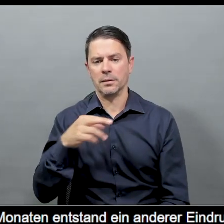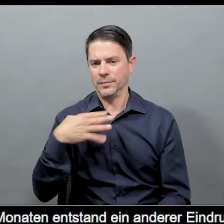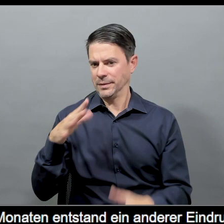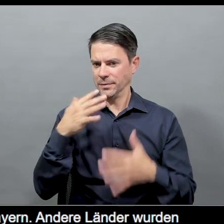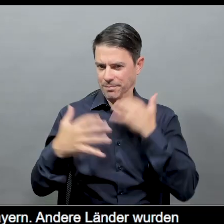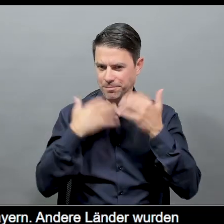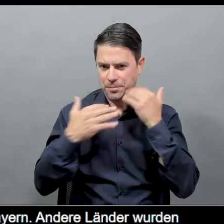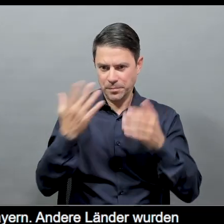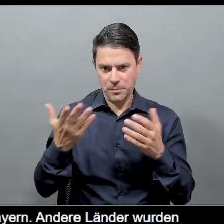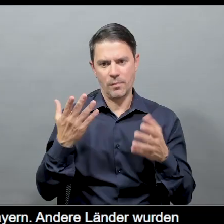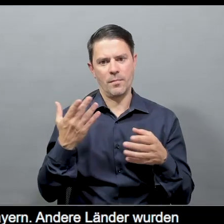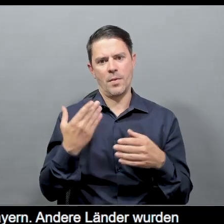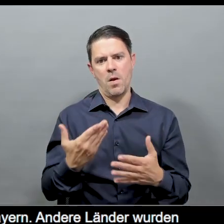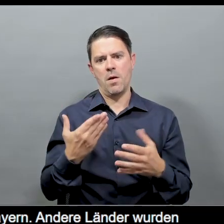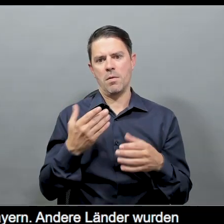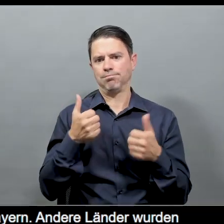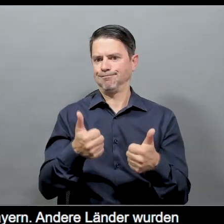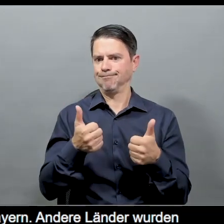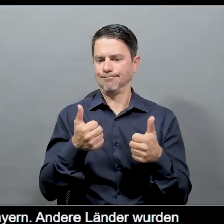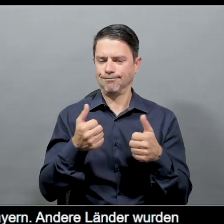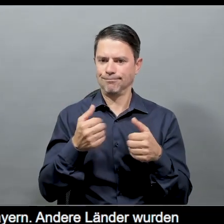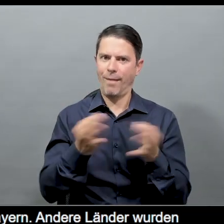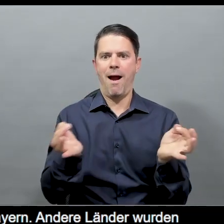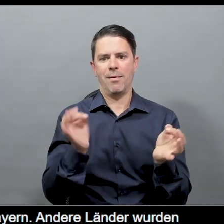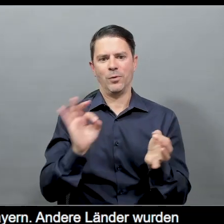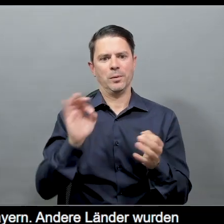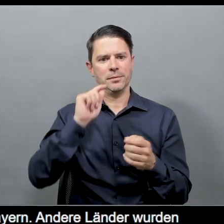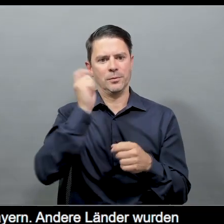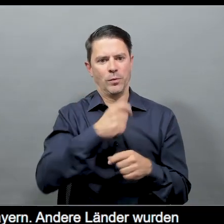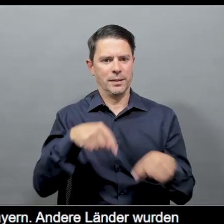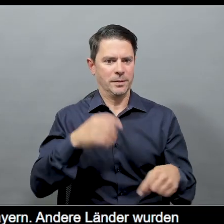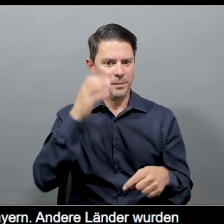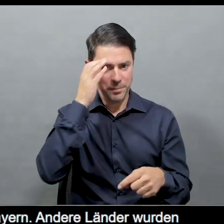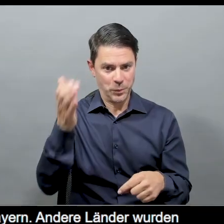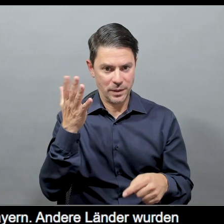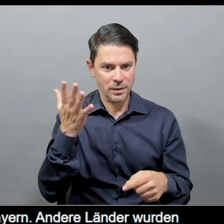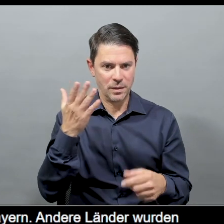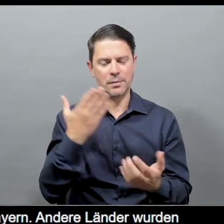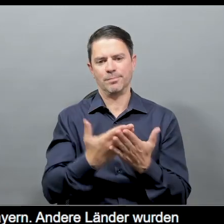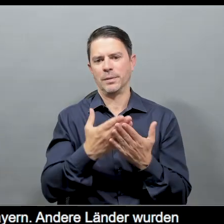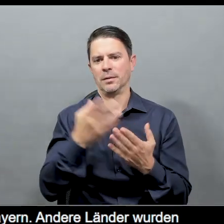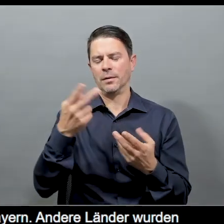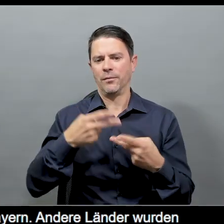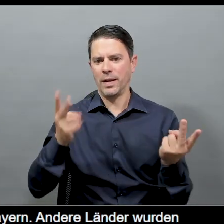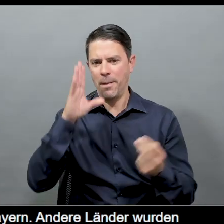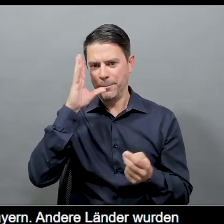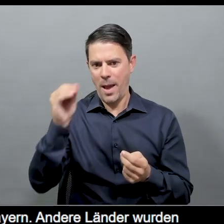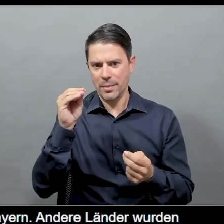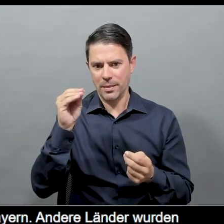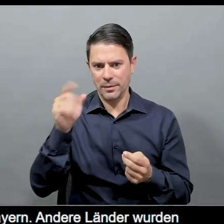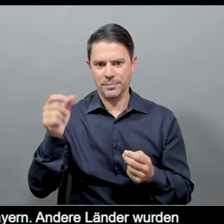Thema, was uns alle sehr beschäftigt, nämlich die Situation in der Studentenstadt Freimann. Die größte Wohnanlage Deutschlands für